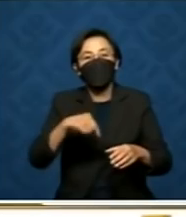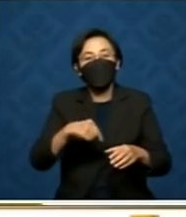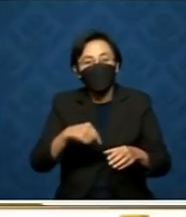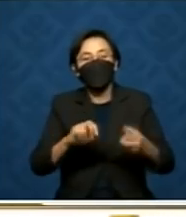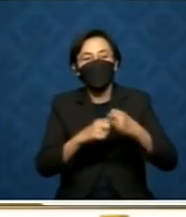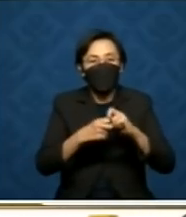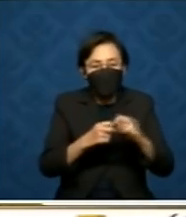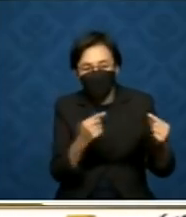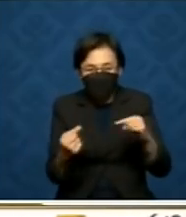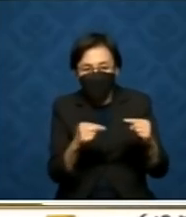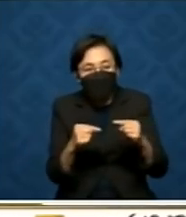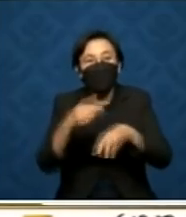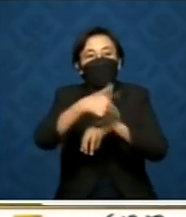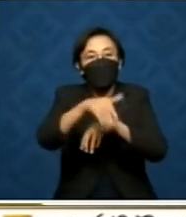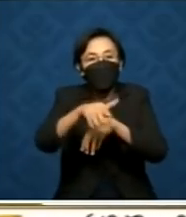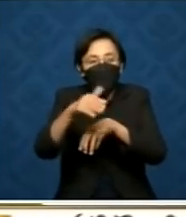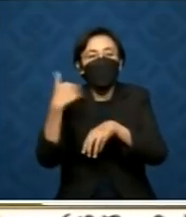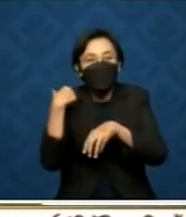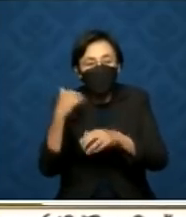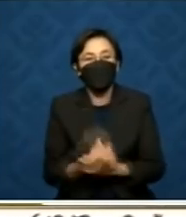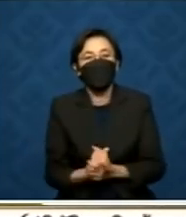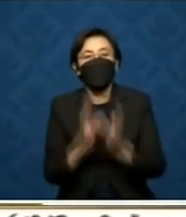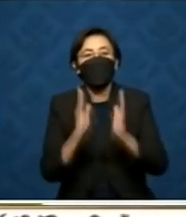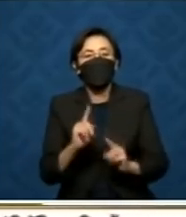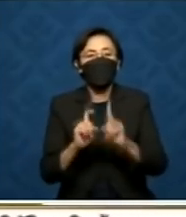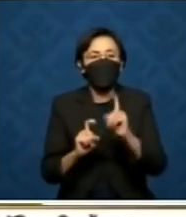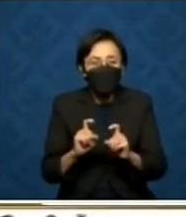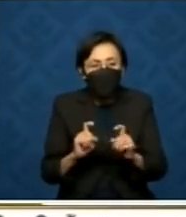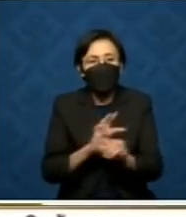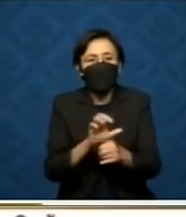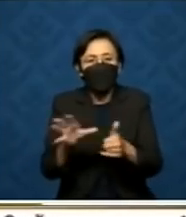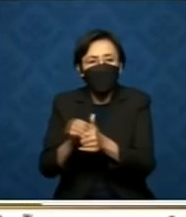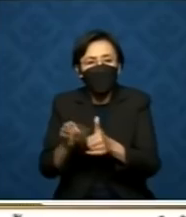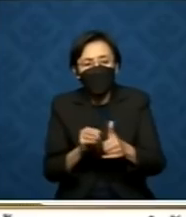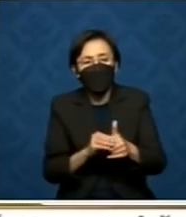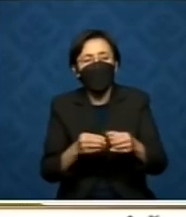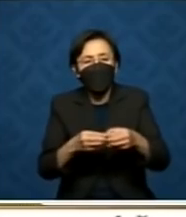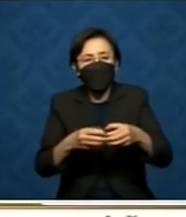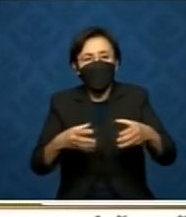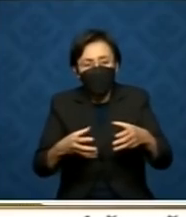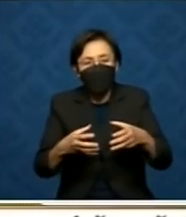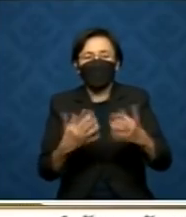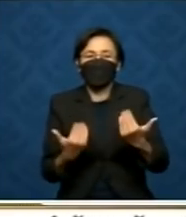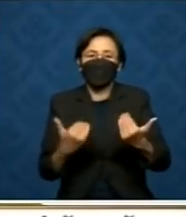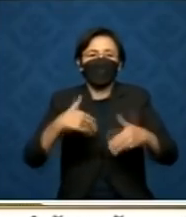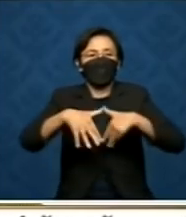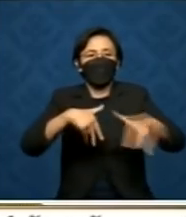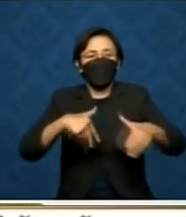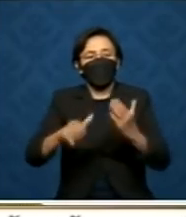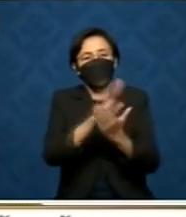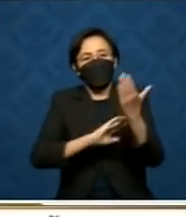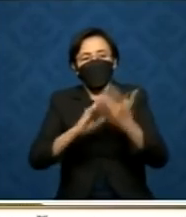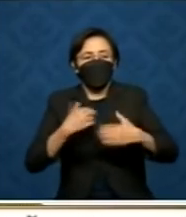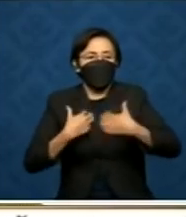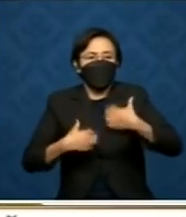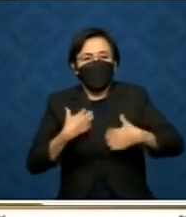ก็นั้นคนตายเป็นเบื่อป่วยกันแล้วหนาวและความทุกข์ปกคลุมประเทศอย่างเงี้ยจะให้เรา